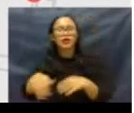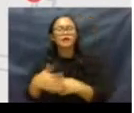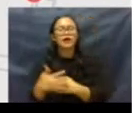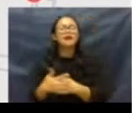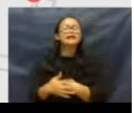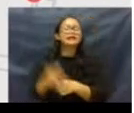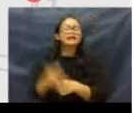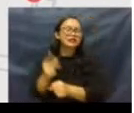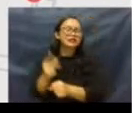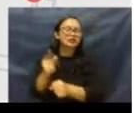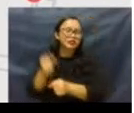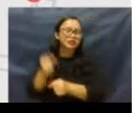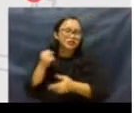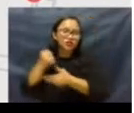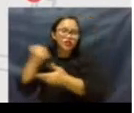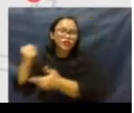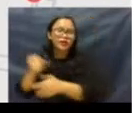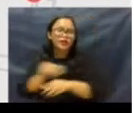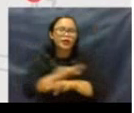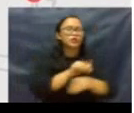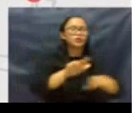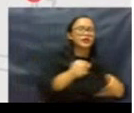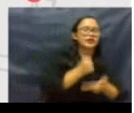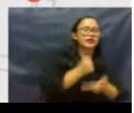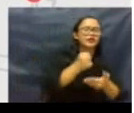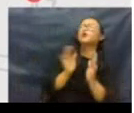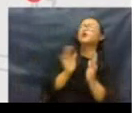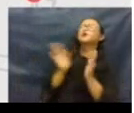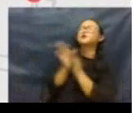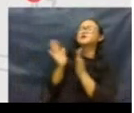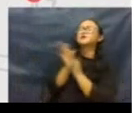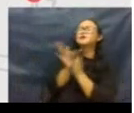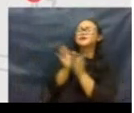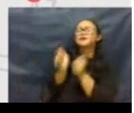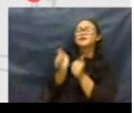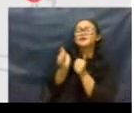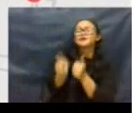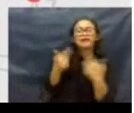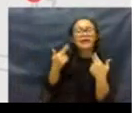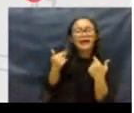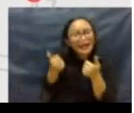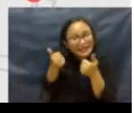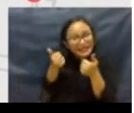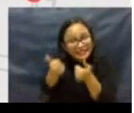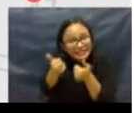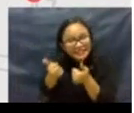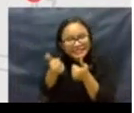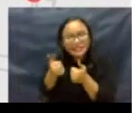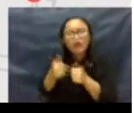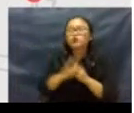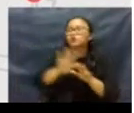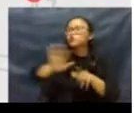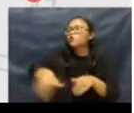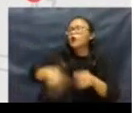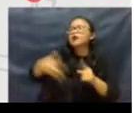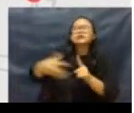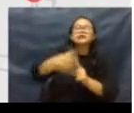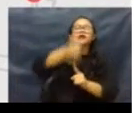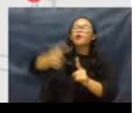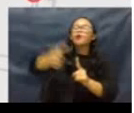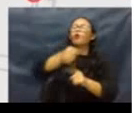and Student Champion. Wah, sebelumnya sama tepuk tangan dulu. Keren banget. Semua pencapaiannya sungguh